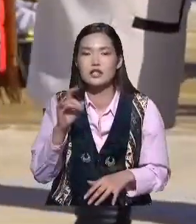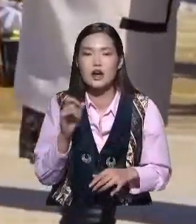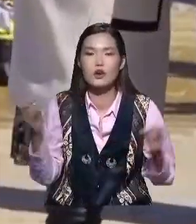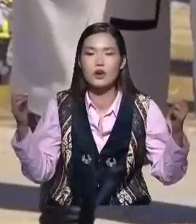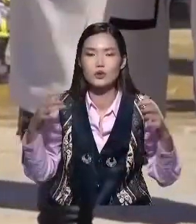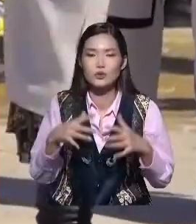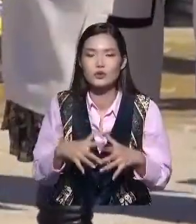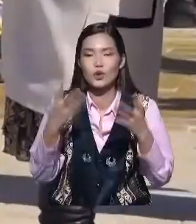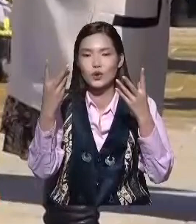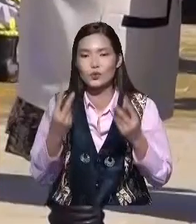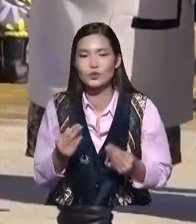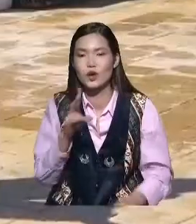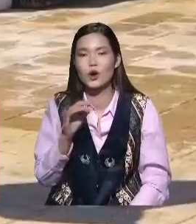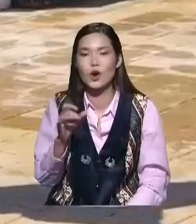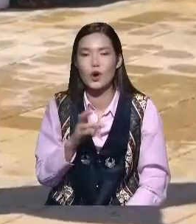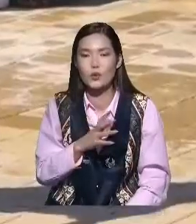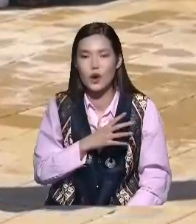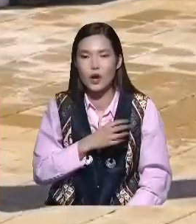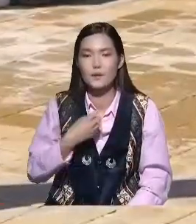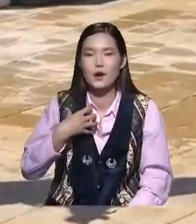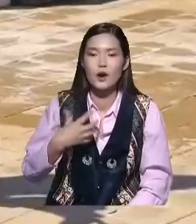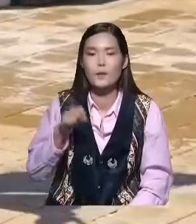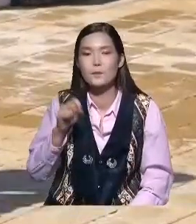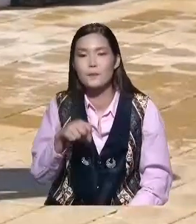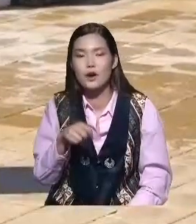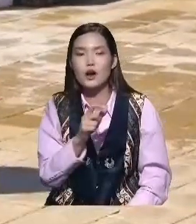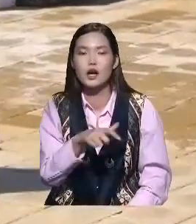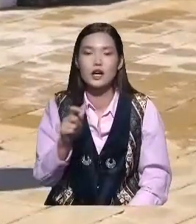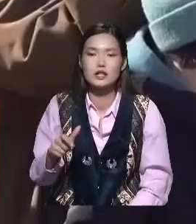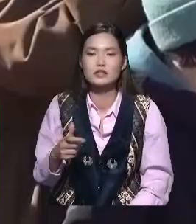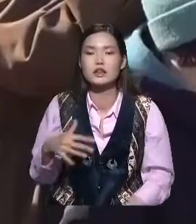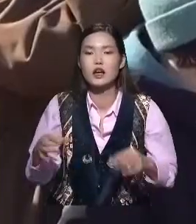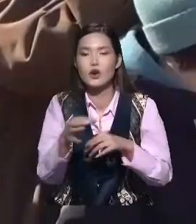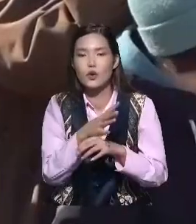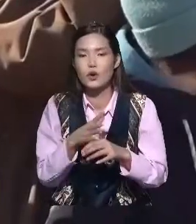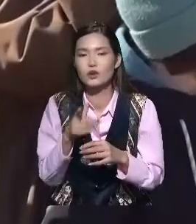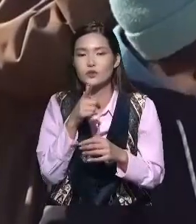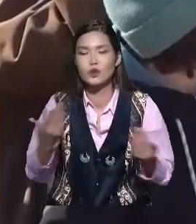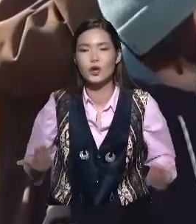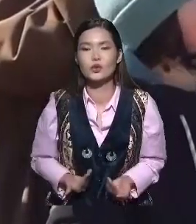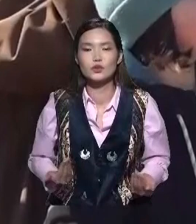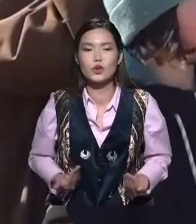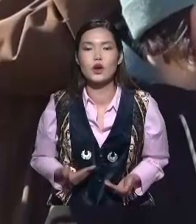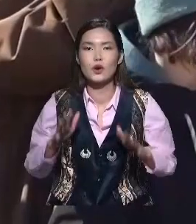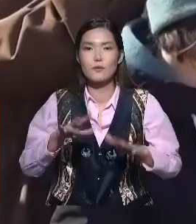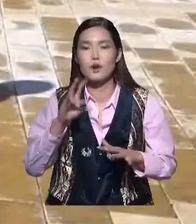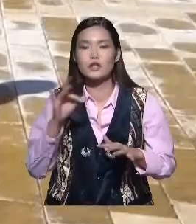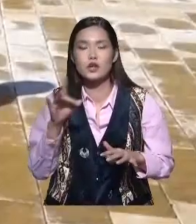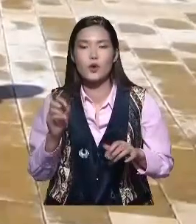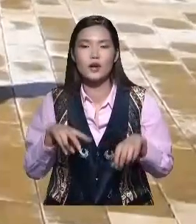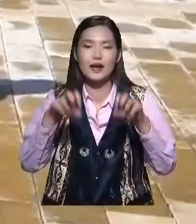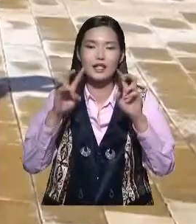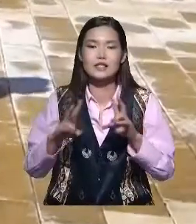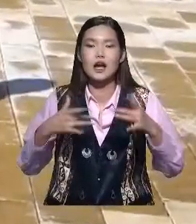әлеумет мәресере болысты. Ұлыстың ұлы күнін тойлауға бұл төңіректің тайлы тұяғы қалмастан түгел жиылған тұрғындар әз Наурыз мерекесіне арналған